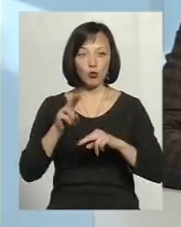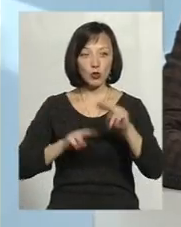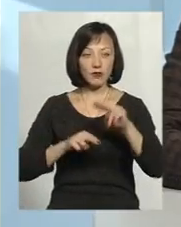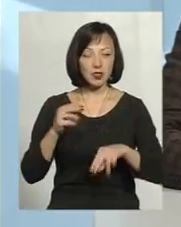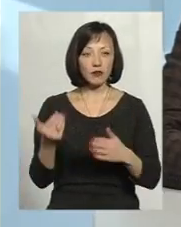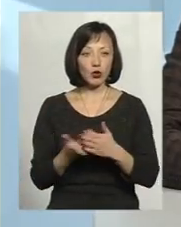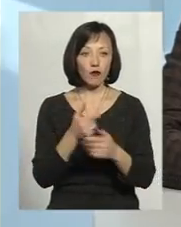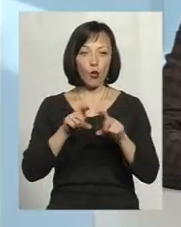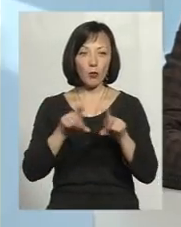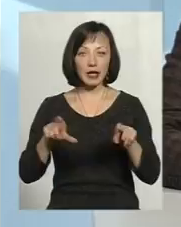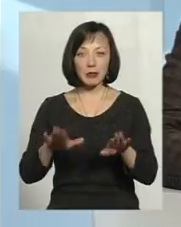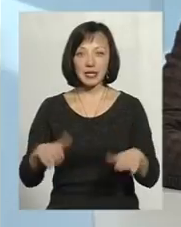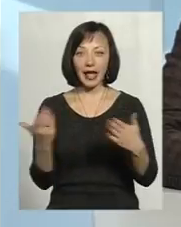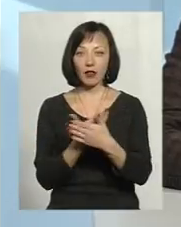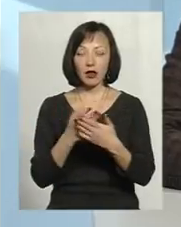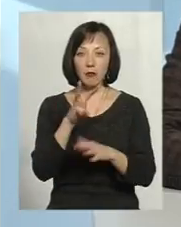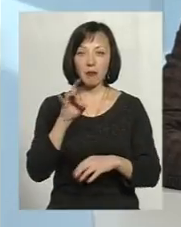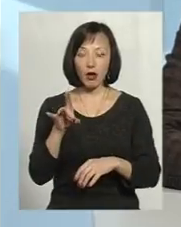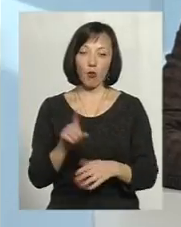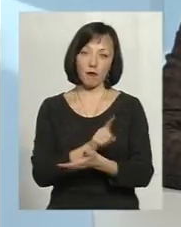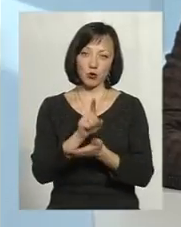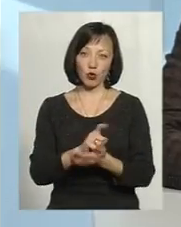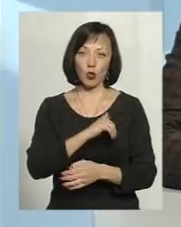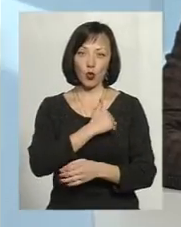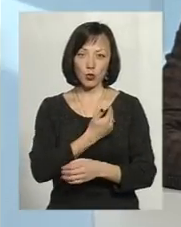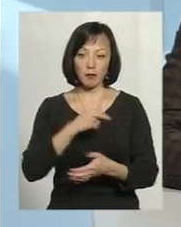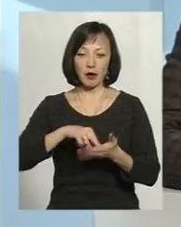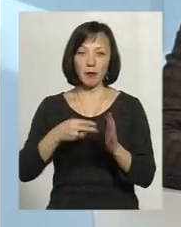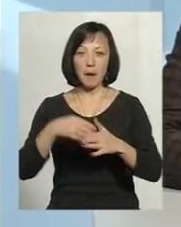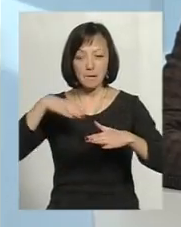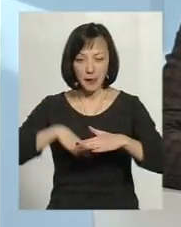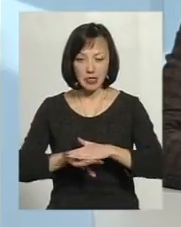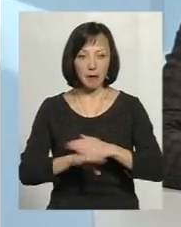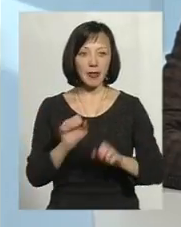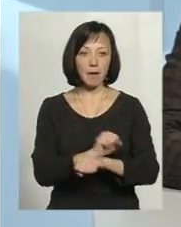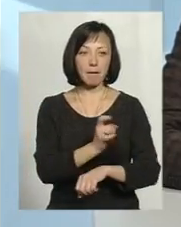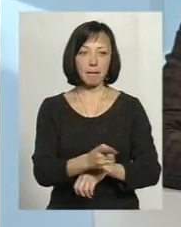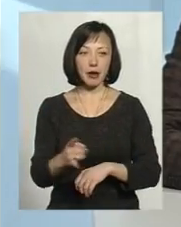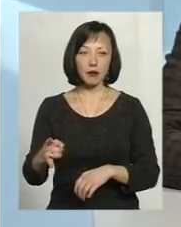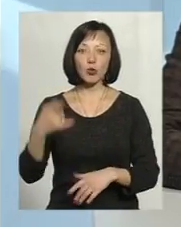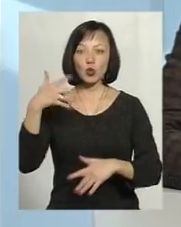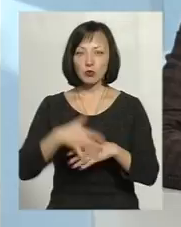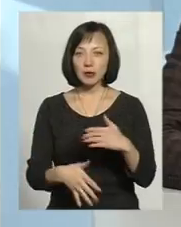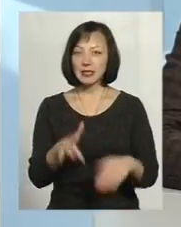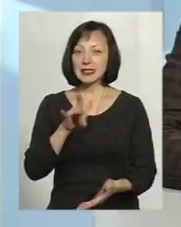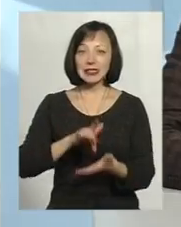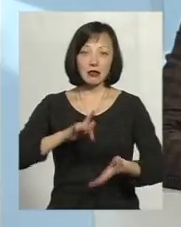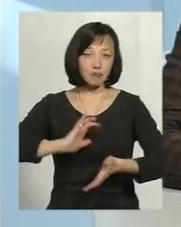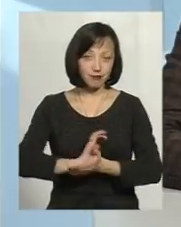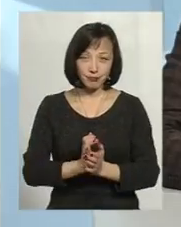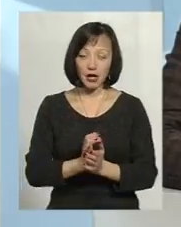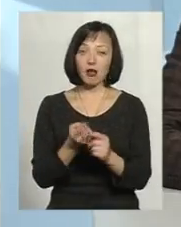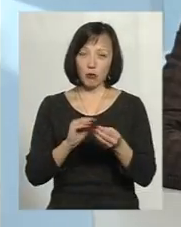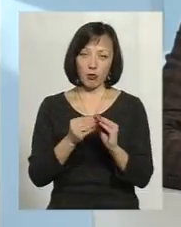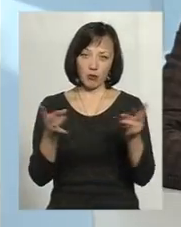будівництва нового об'єкту на місці кінотеатру «Мир» теж обов'язково хочемо передбачати підземний паркінг. Ми розуміємо, що центр захлинається, і тому цю